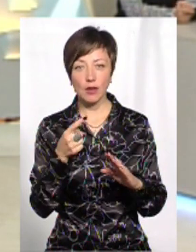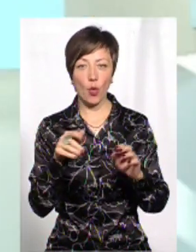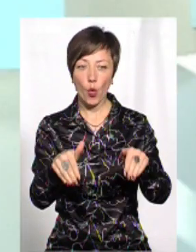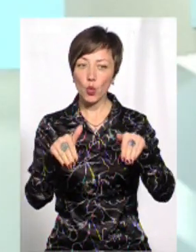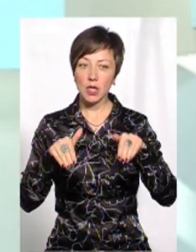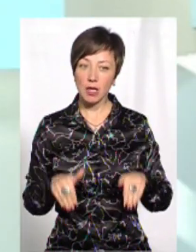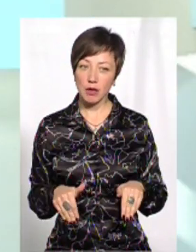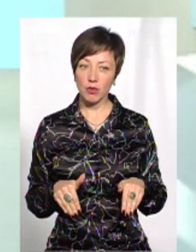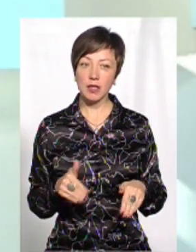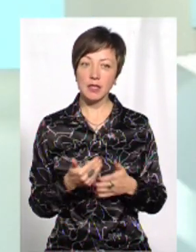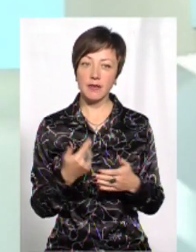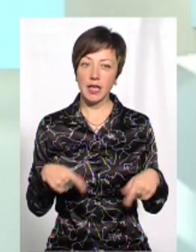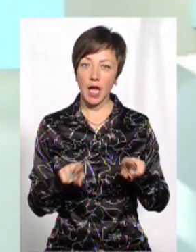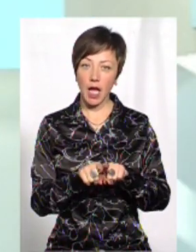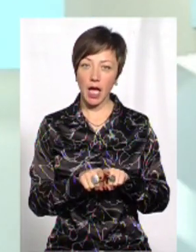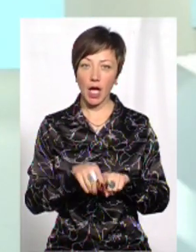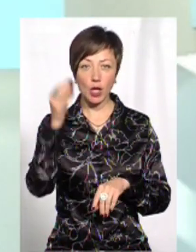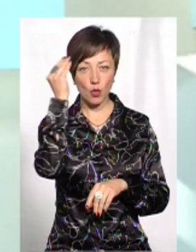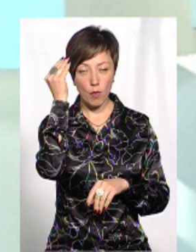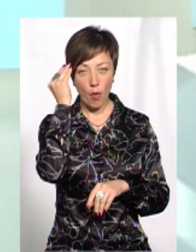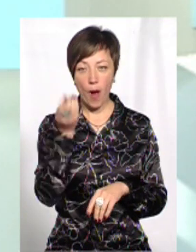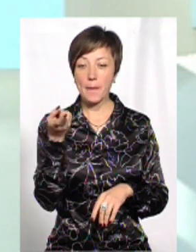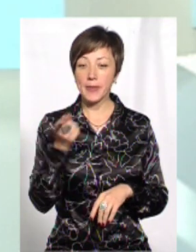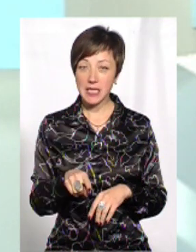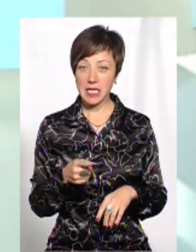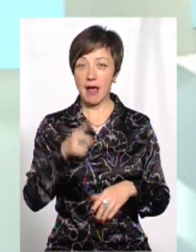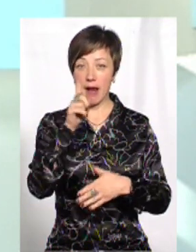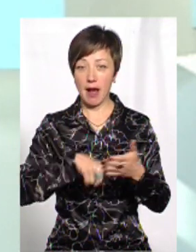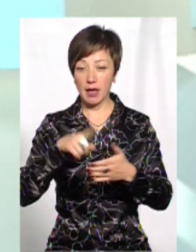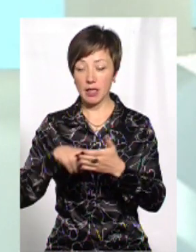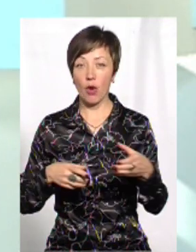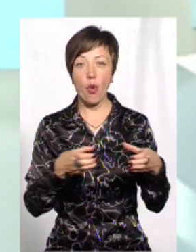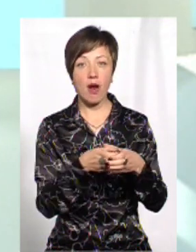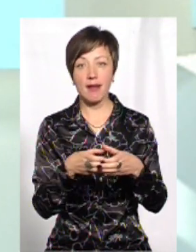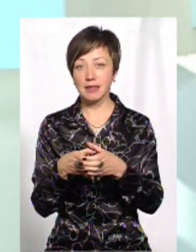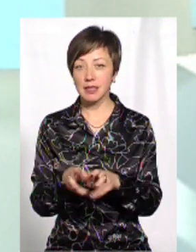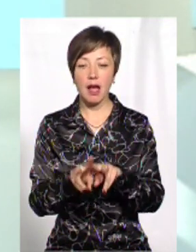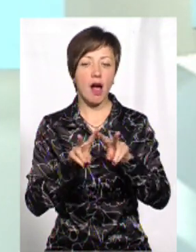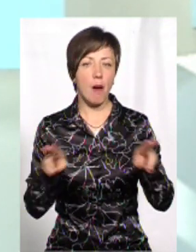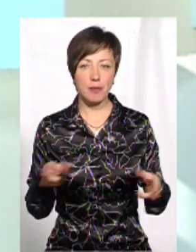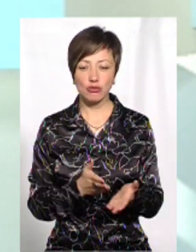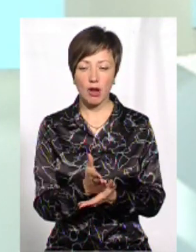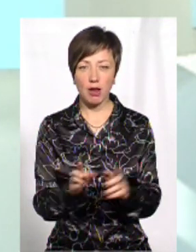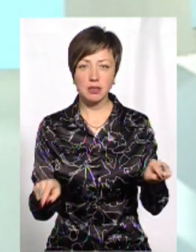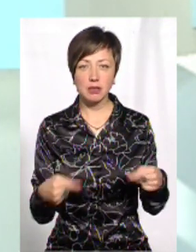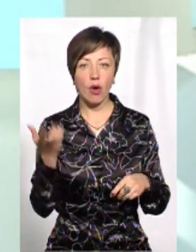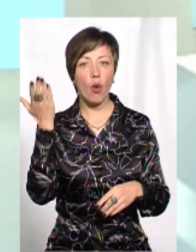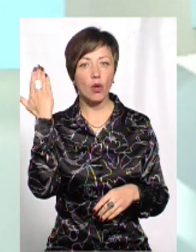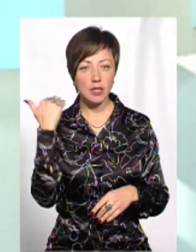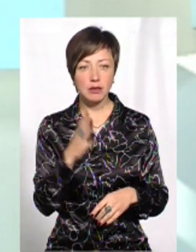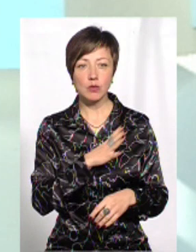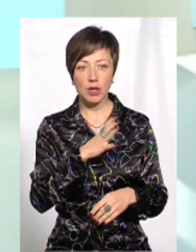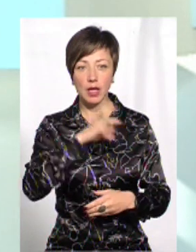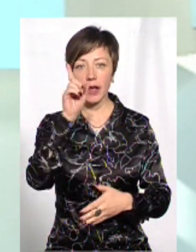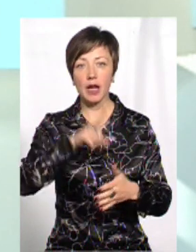утримуватись від цих оціночних суджень, оскільки ці релігійні організації проходять той самий шлях становлення, що колись